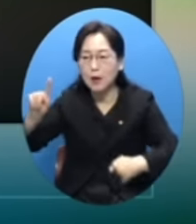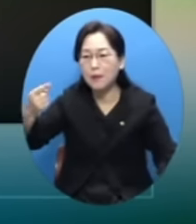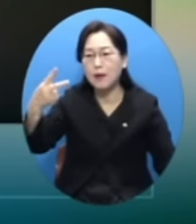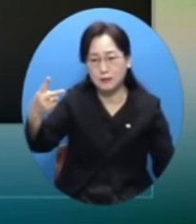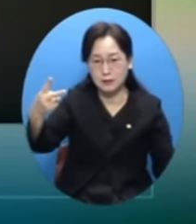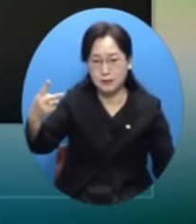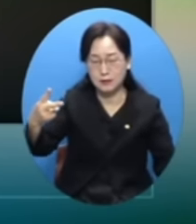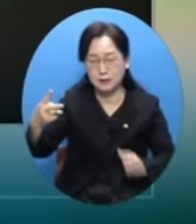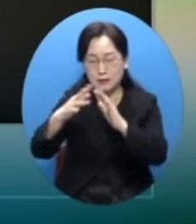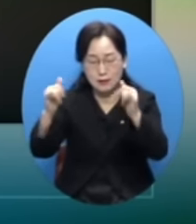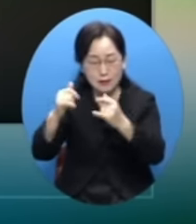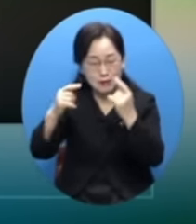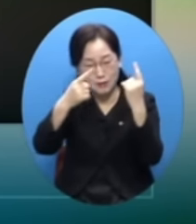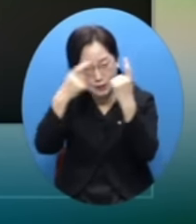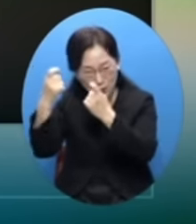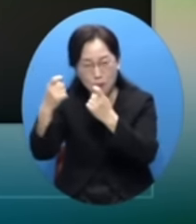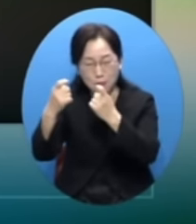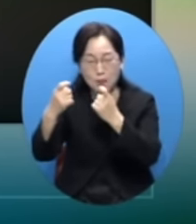지은 것입니다.